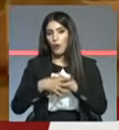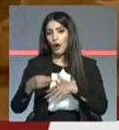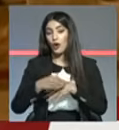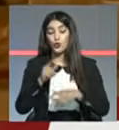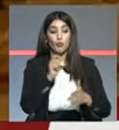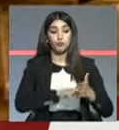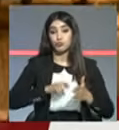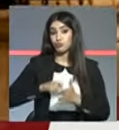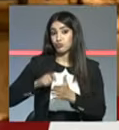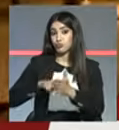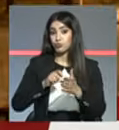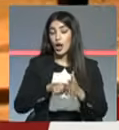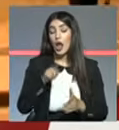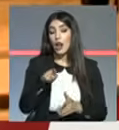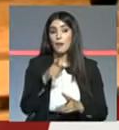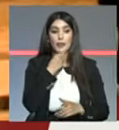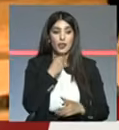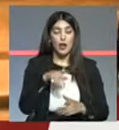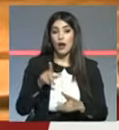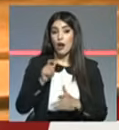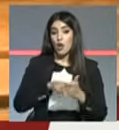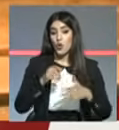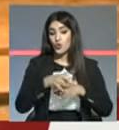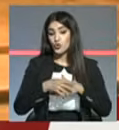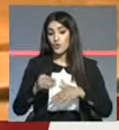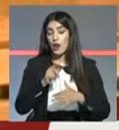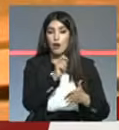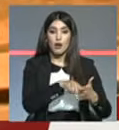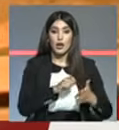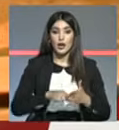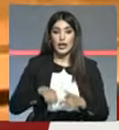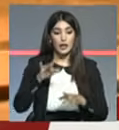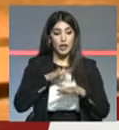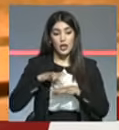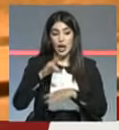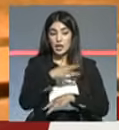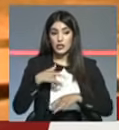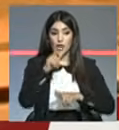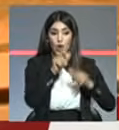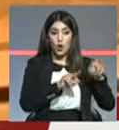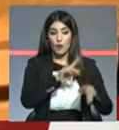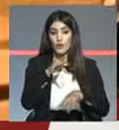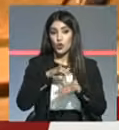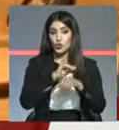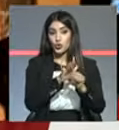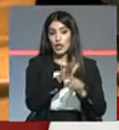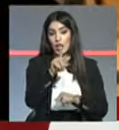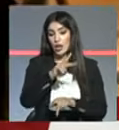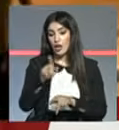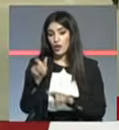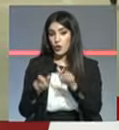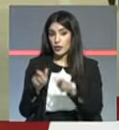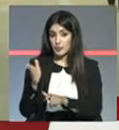جزائيه قد تطالهم هذا دون تفصيل لتهديدهم ساحه الاخرين في حال اصابه بفيروس كورونا